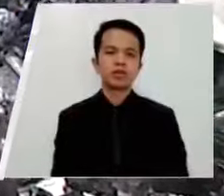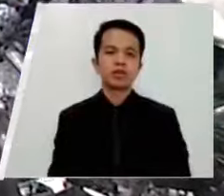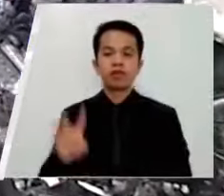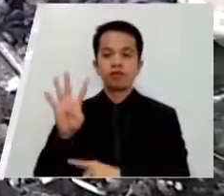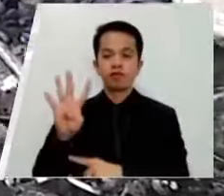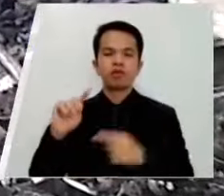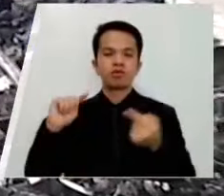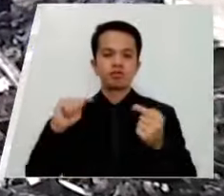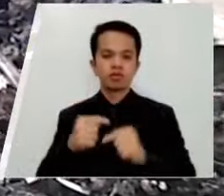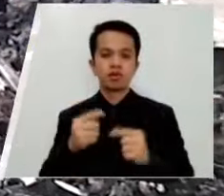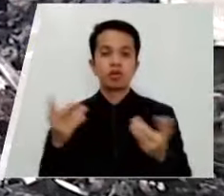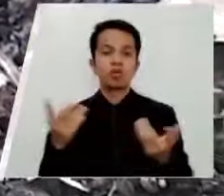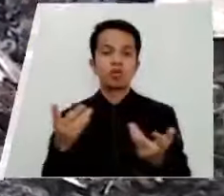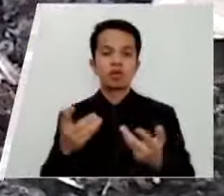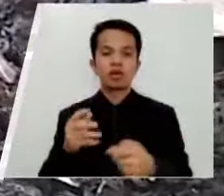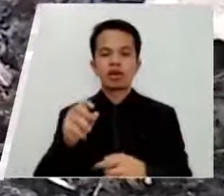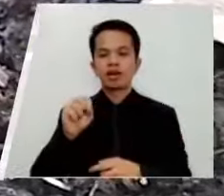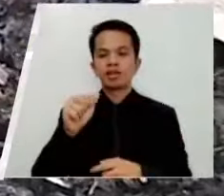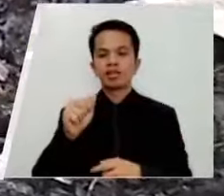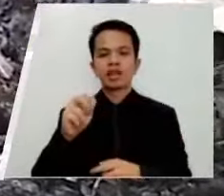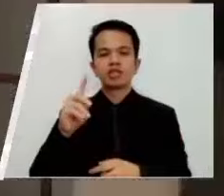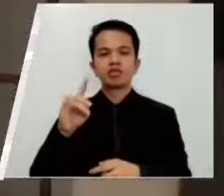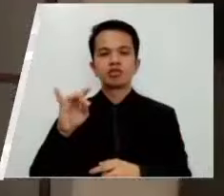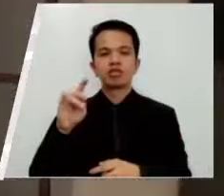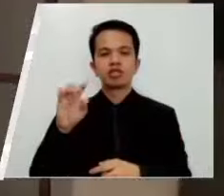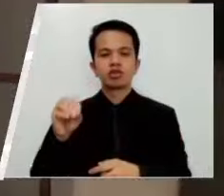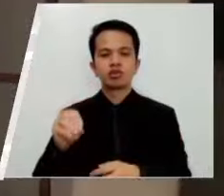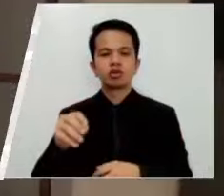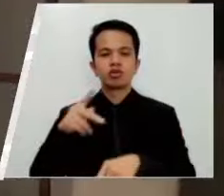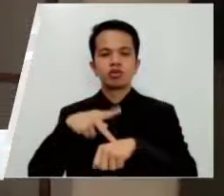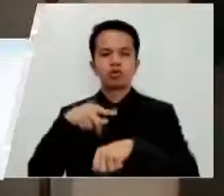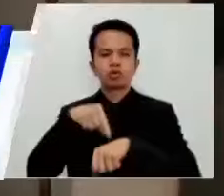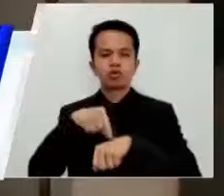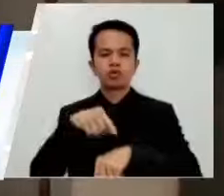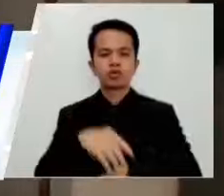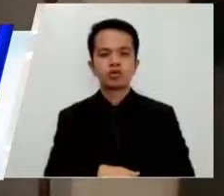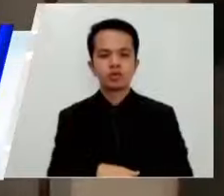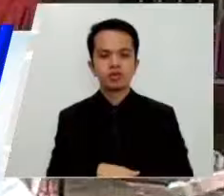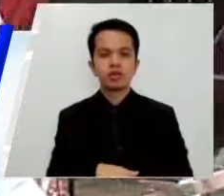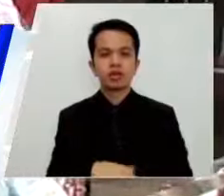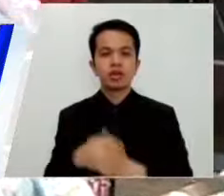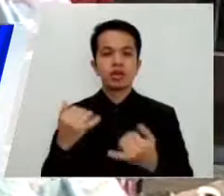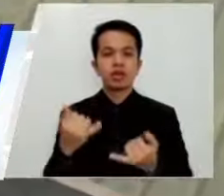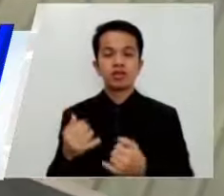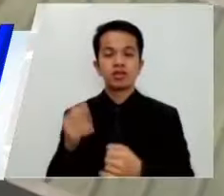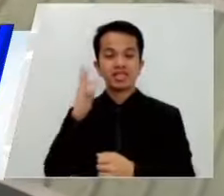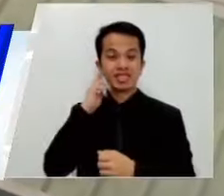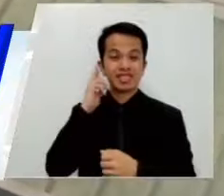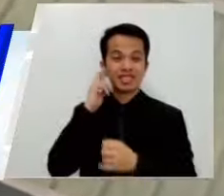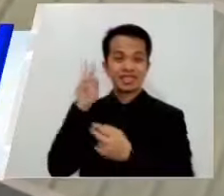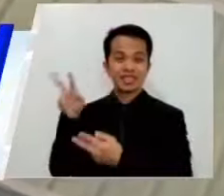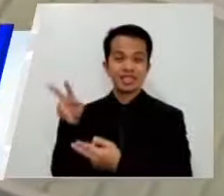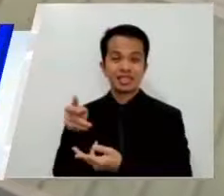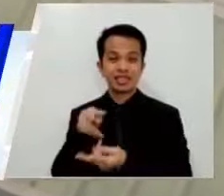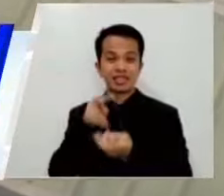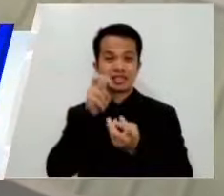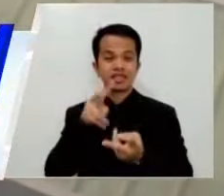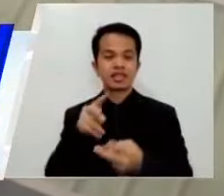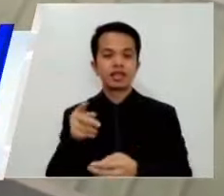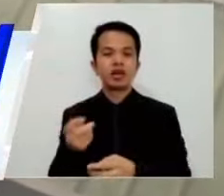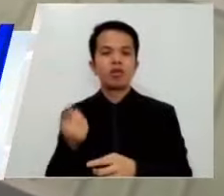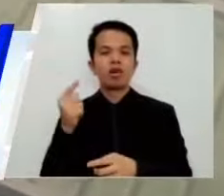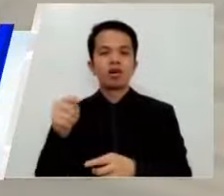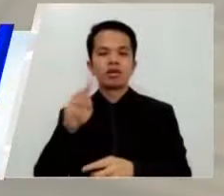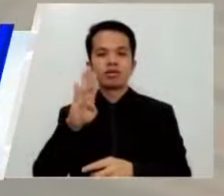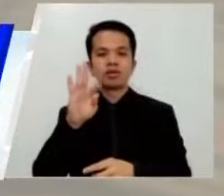sunog sa barangay San Dionisio, Parañaque City. Sa ulat ng Super Radio DCBB, kabilang dyan ang tauhan ng BFP